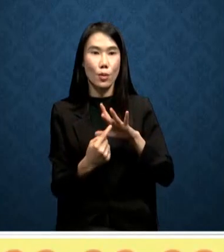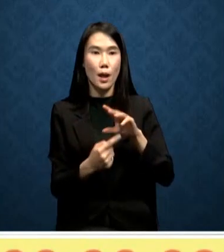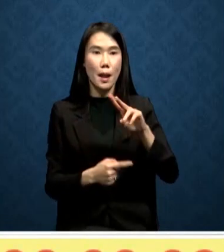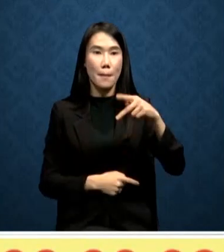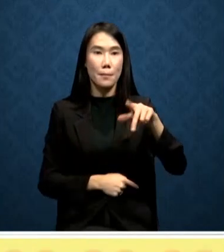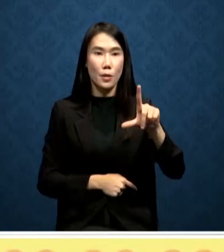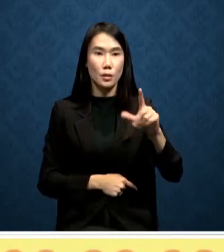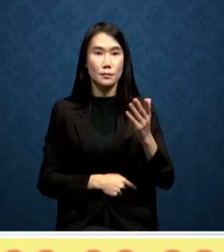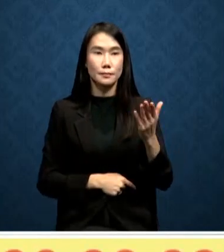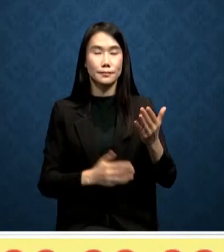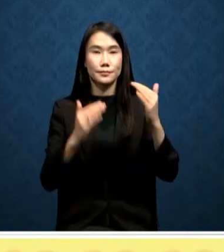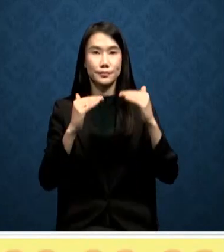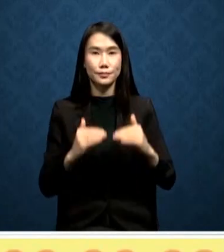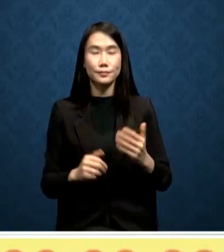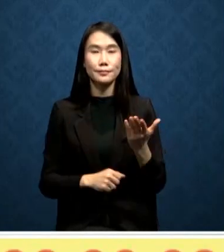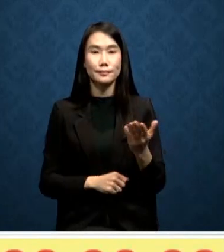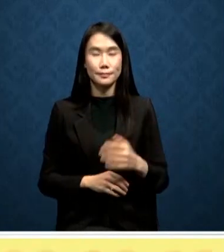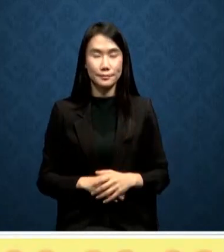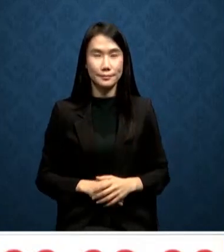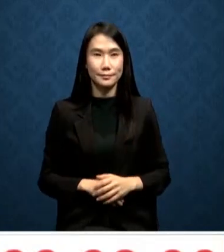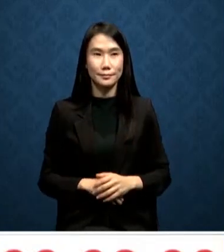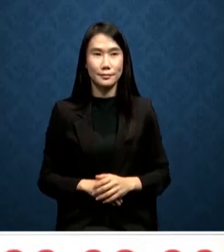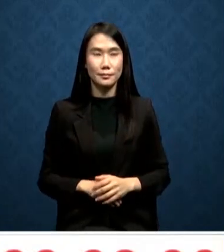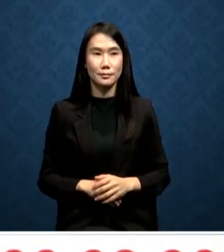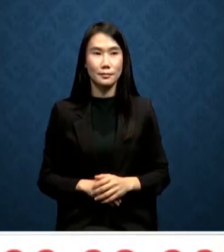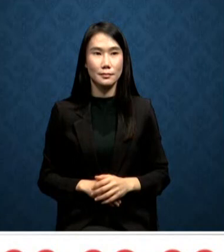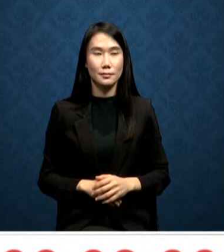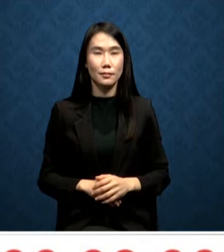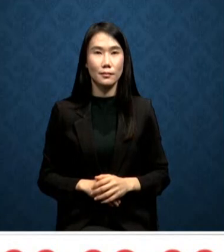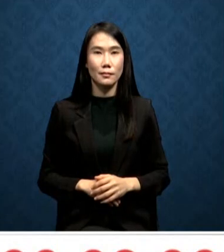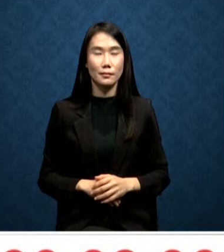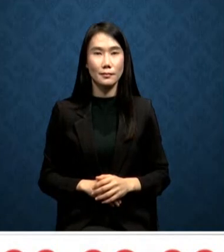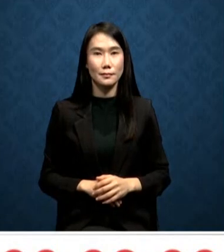ลำดับต่อไปท่านกีรศักดิ์ชูความดีครับเรียนเชิญครับ